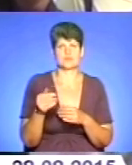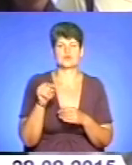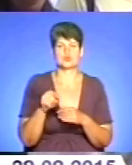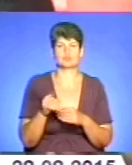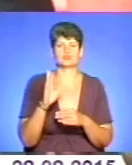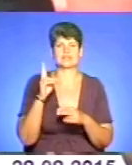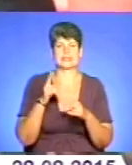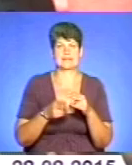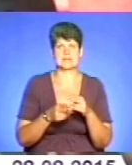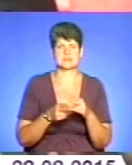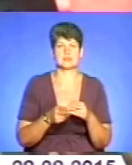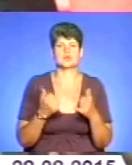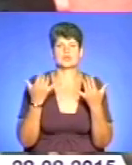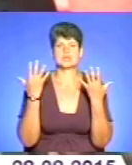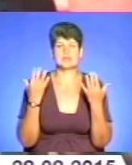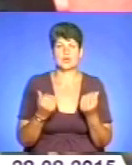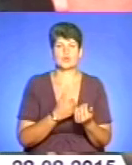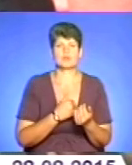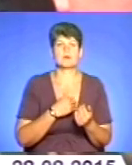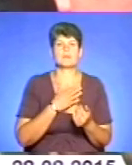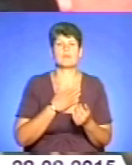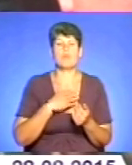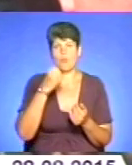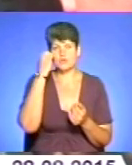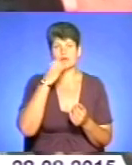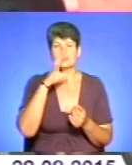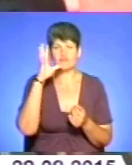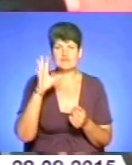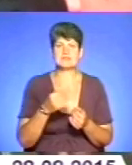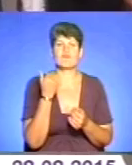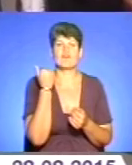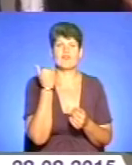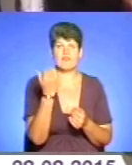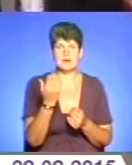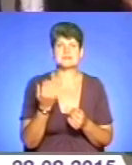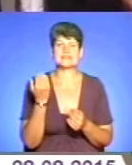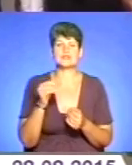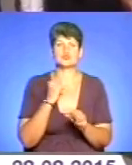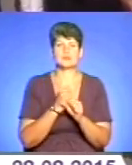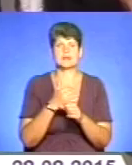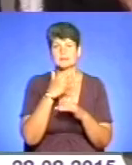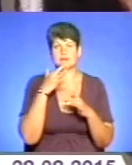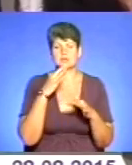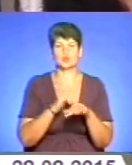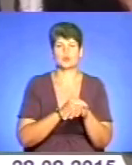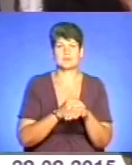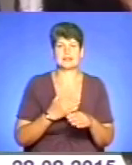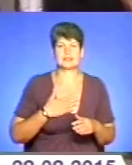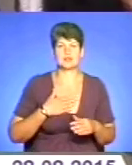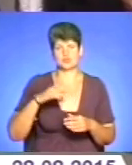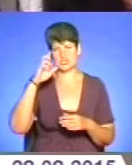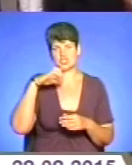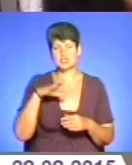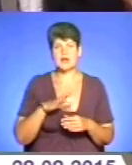прийде кінець. На сьогоднішній день хотів би подякувати всім вам за те, що ви зробили стільки добра для держави, для нашої ненької